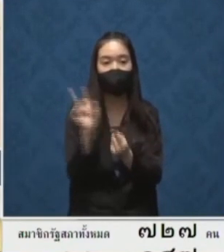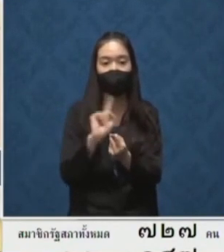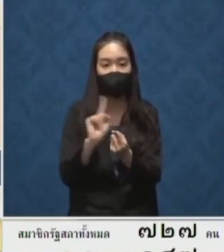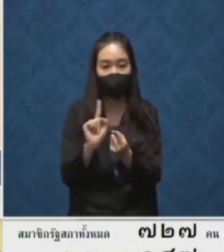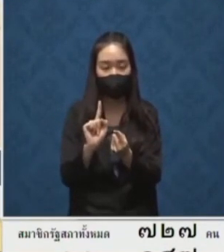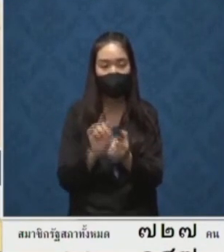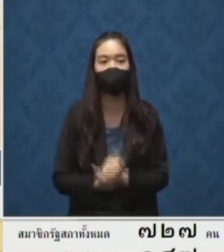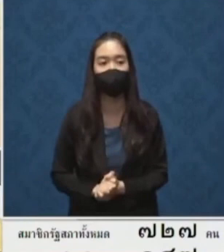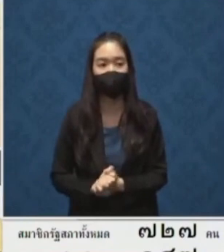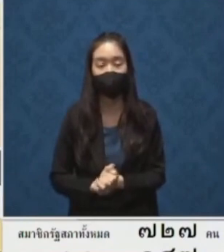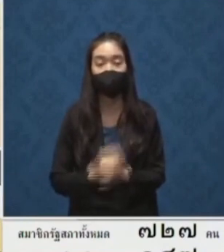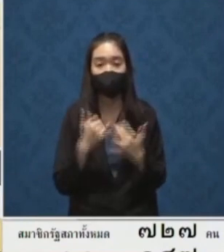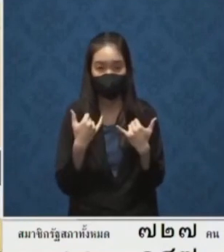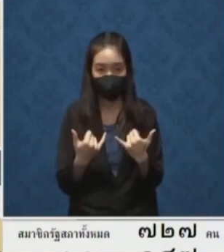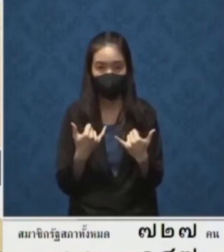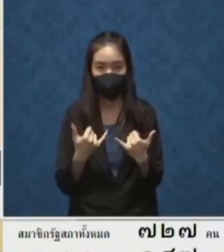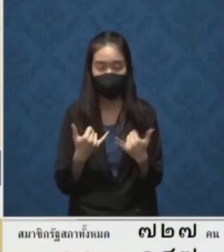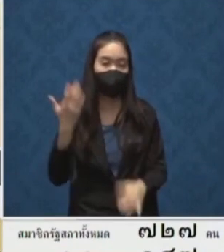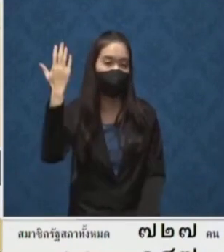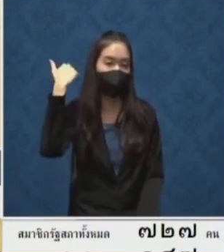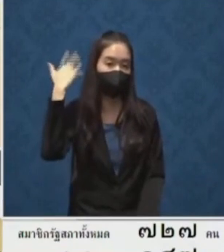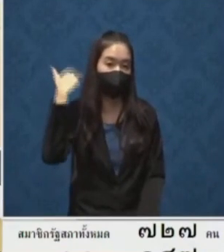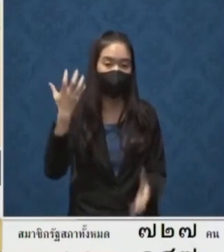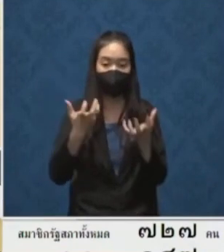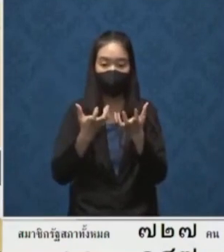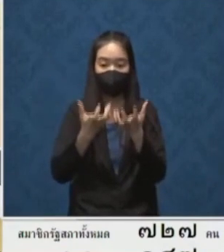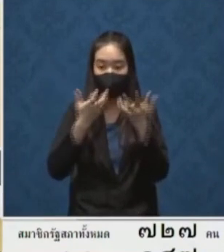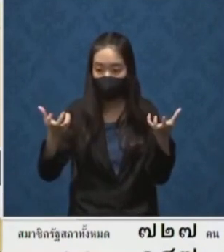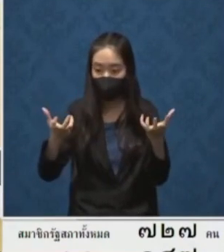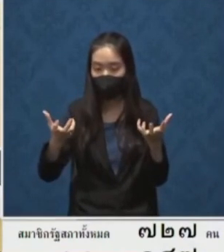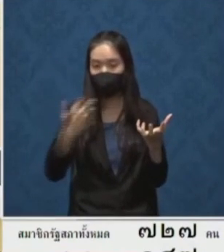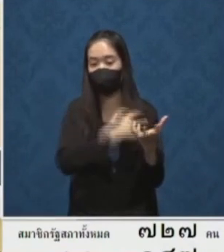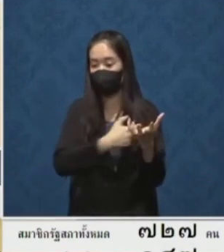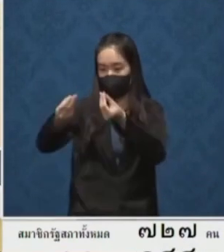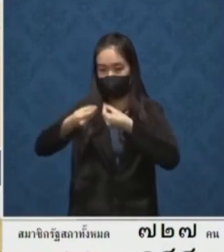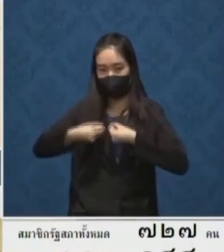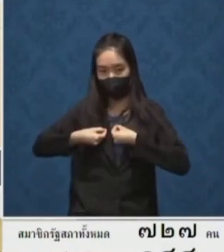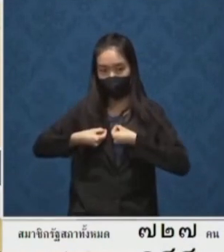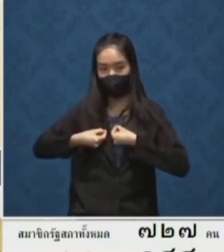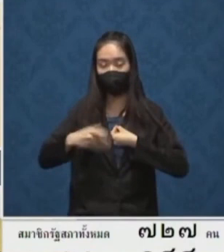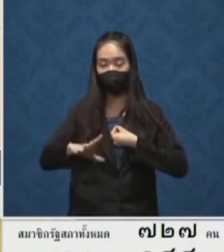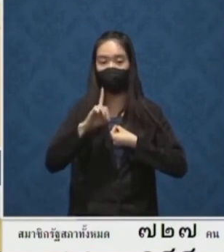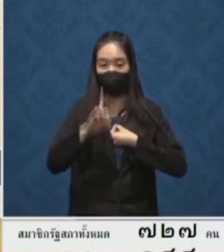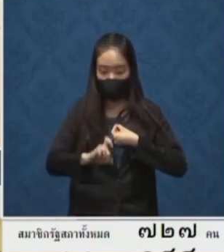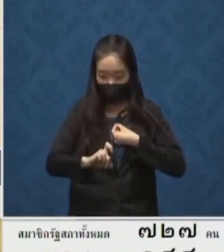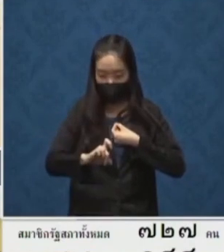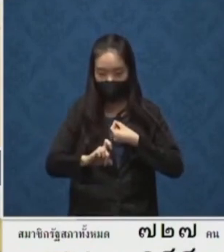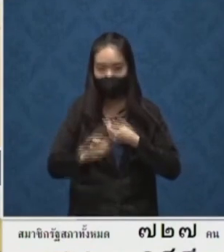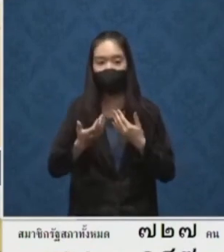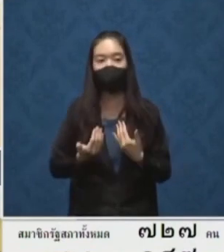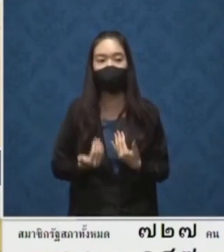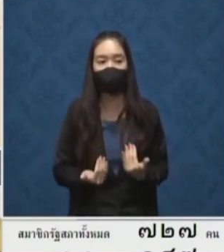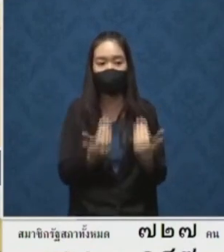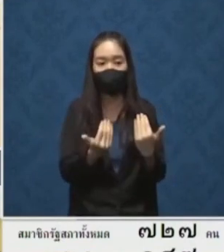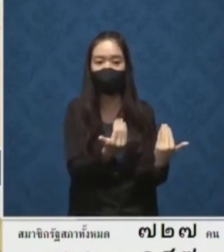บันนี้มีผู้ที่เคยได้รบเครองรกษาพอนชั้จุละจอมกลาวและเสียชีวิตและบุธก็ได้ขอ